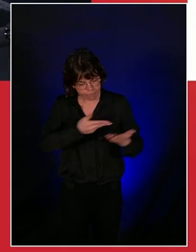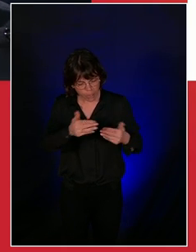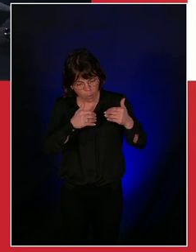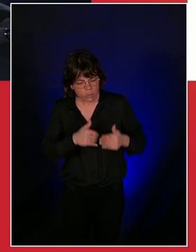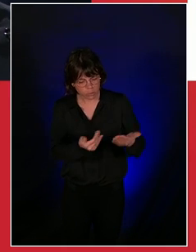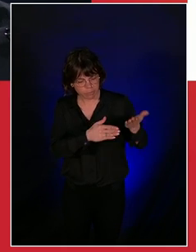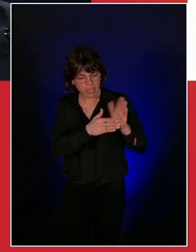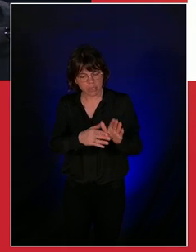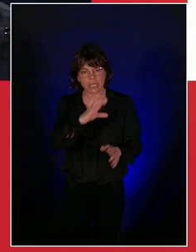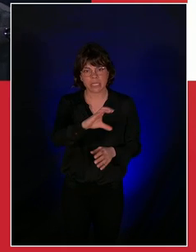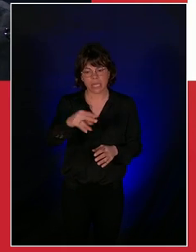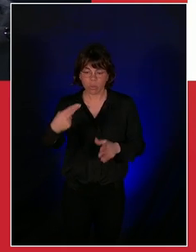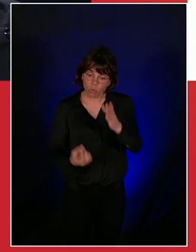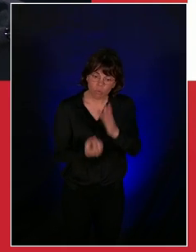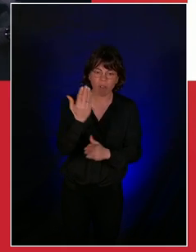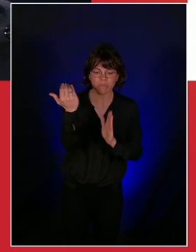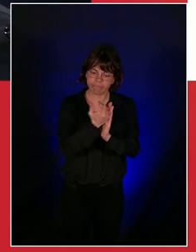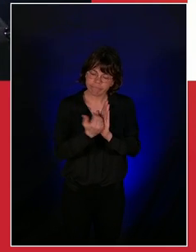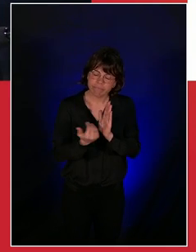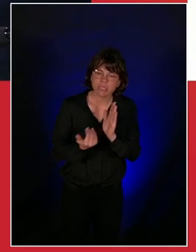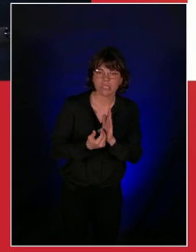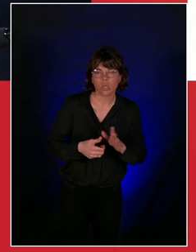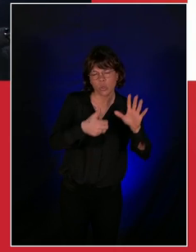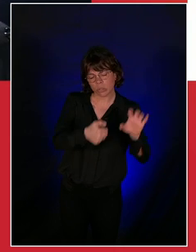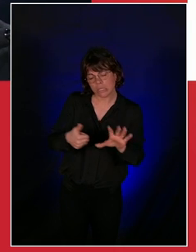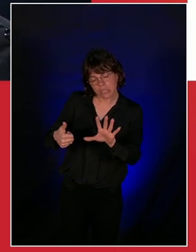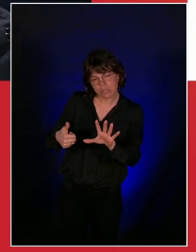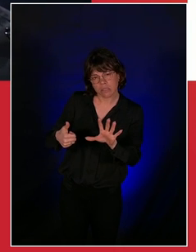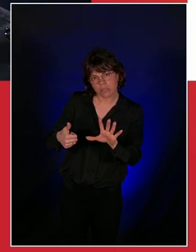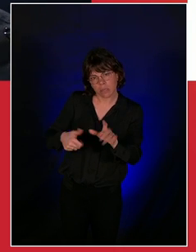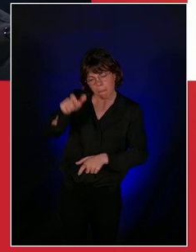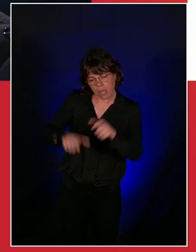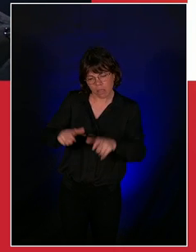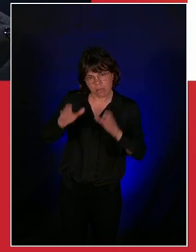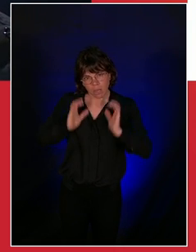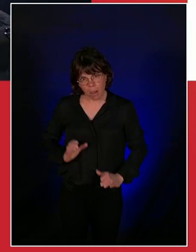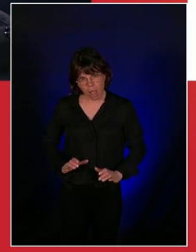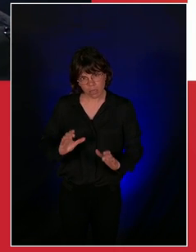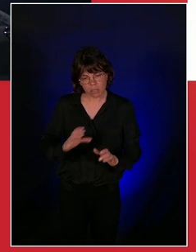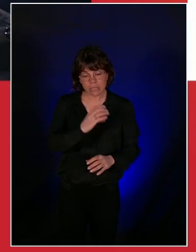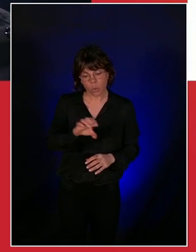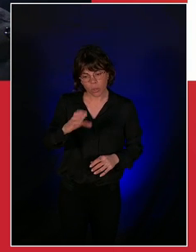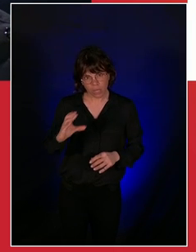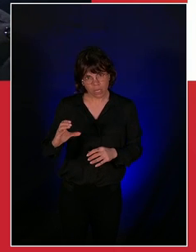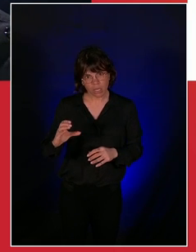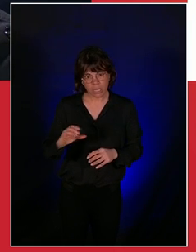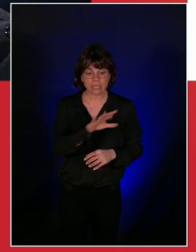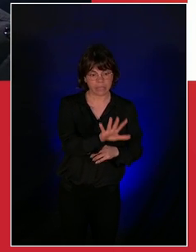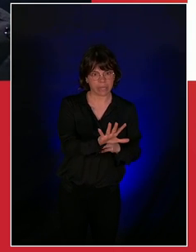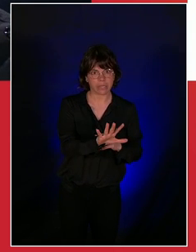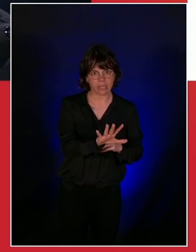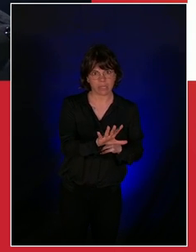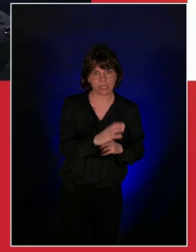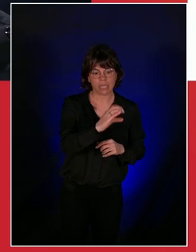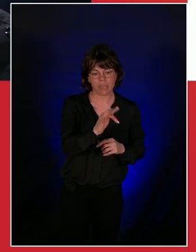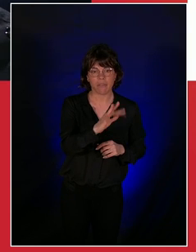présenter au CCN une nouvelle liste portant à 66 le nombre de camarades retenus pour la CEC et 5 pour